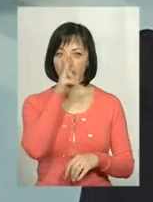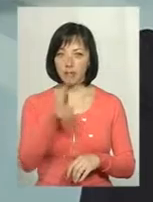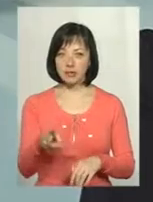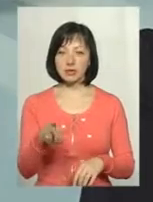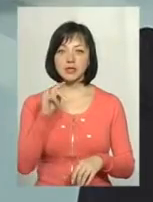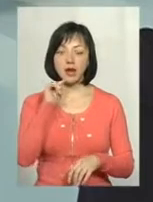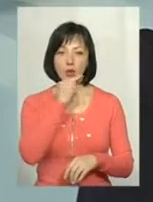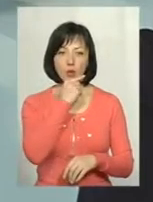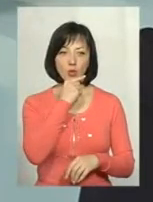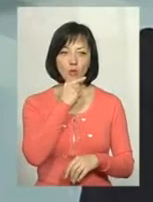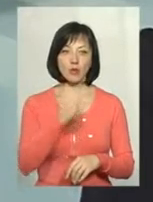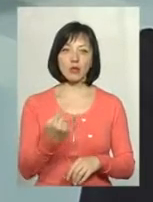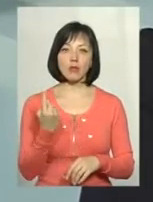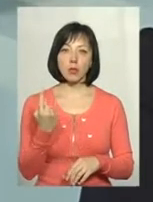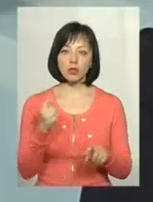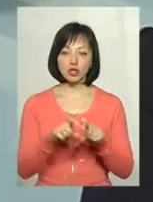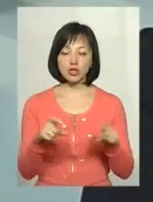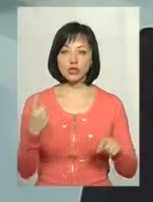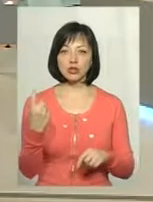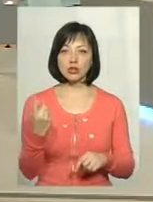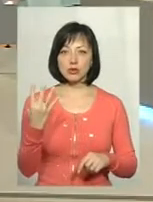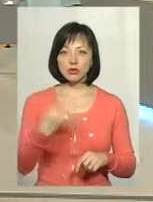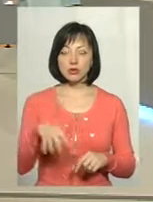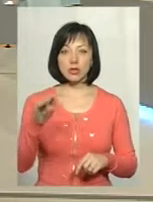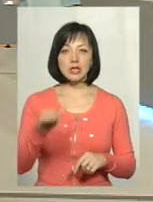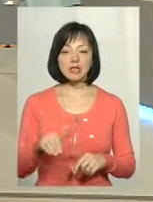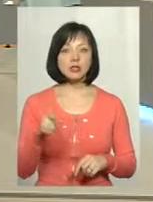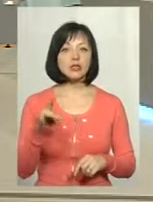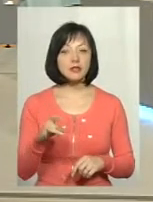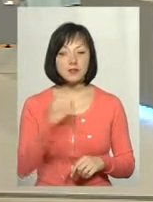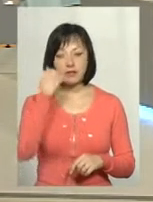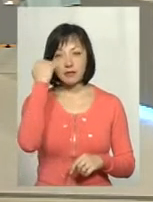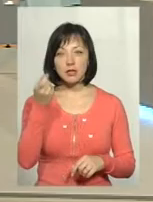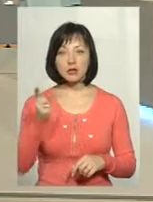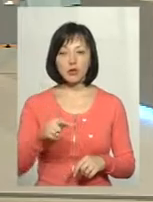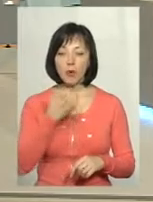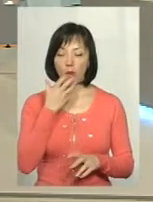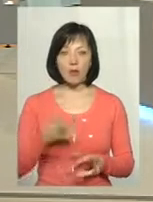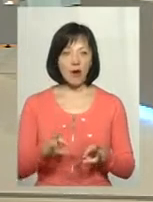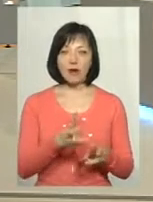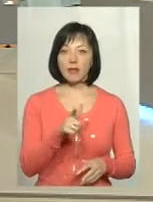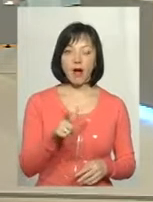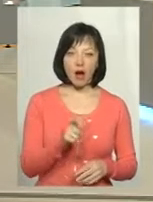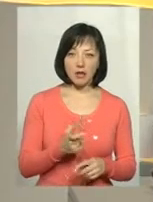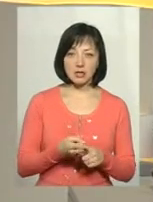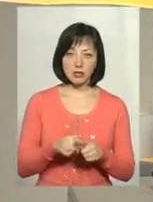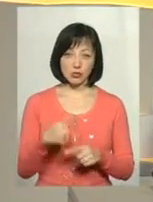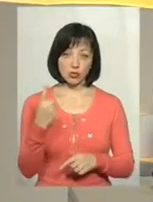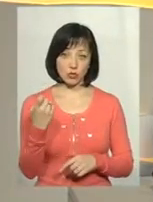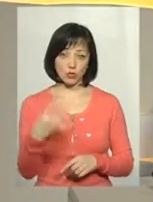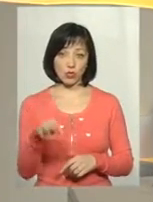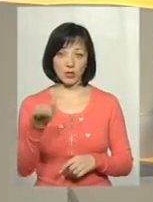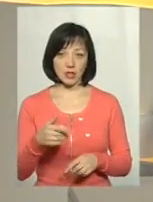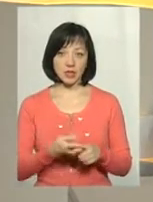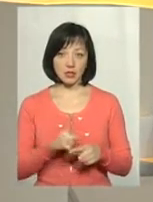вже зекономили тільки по одній шкіл 140 тисяч гривень. Саме завдяки тому, що ми опалюємо не газом. По суті, цих 140 тисяч